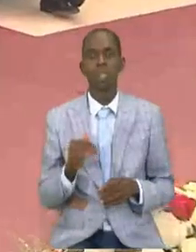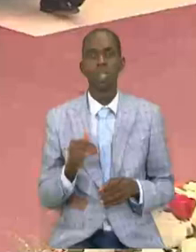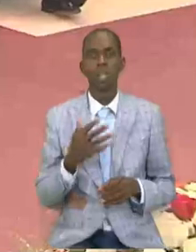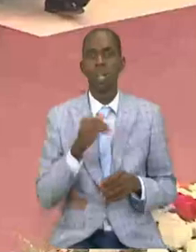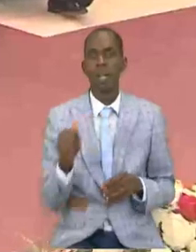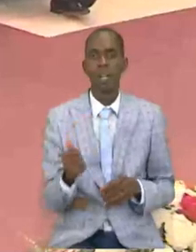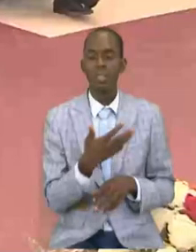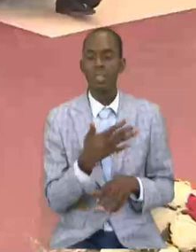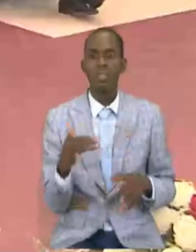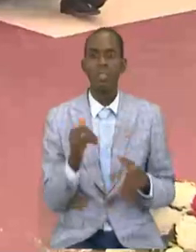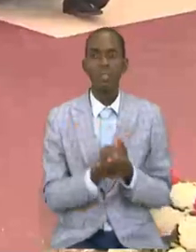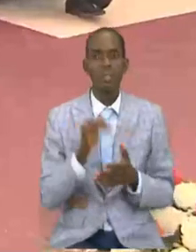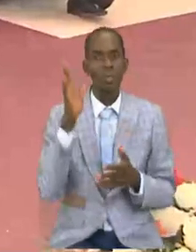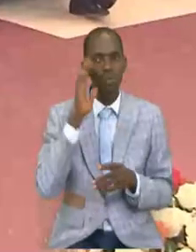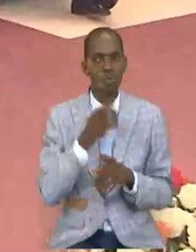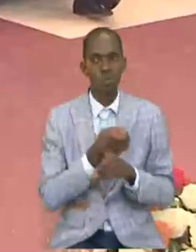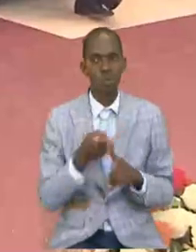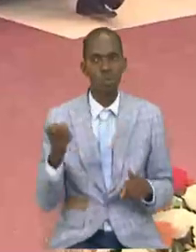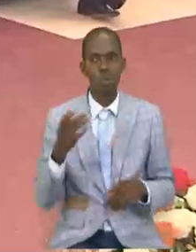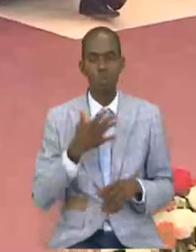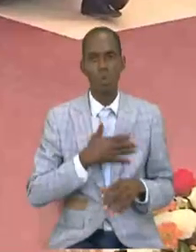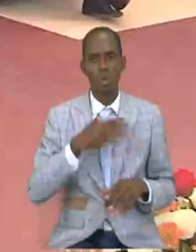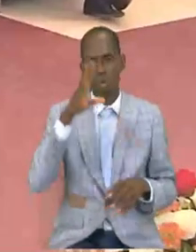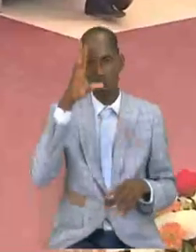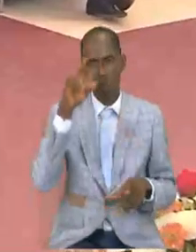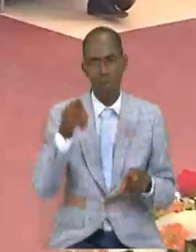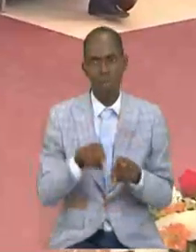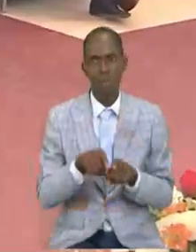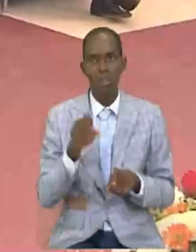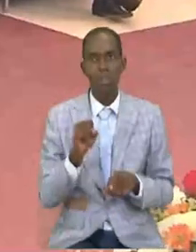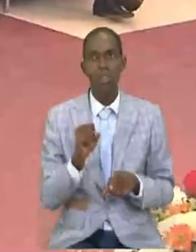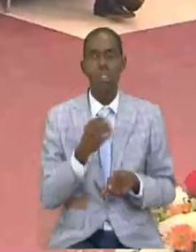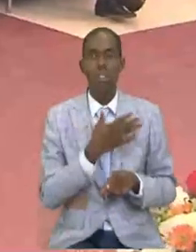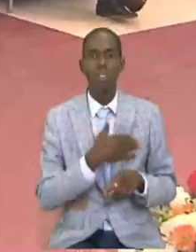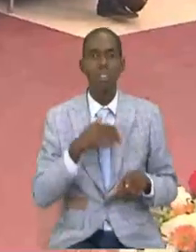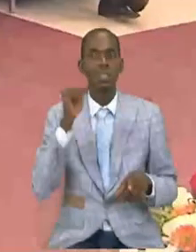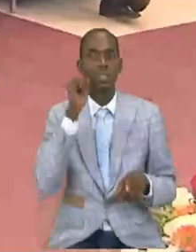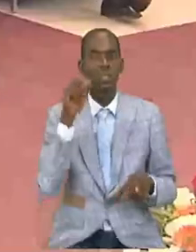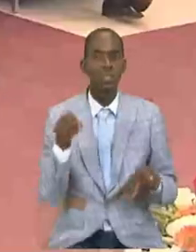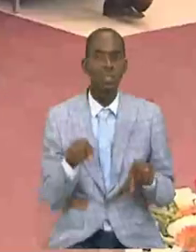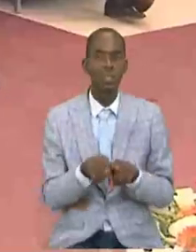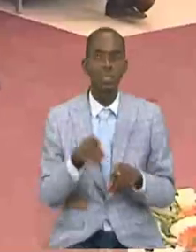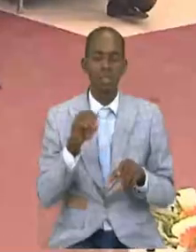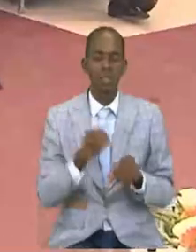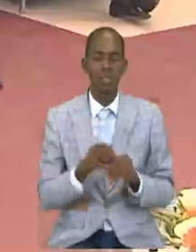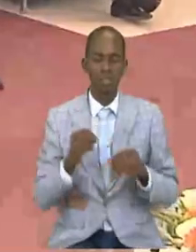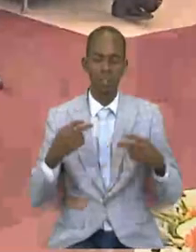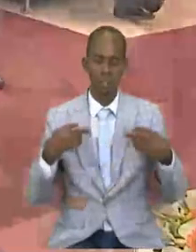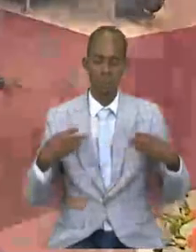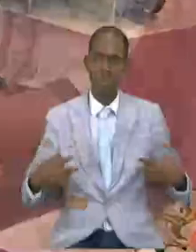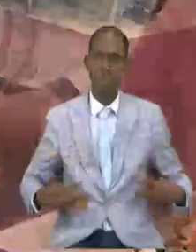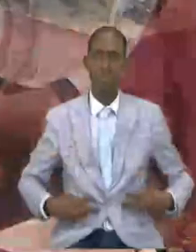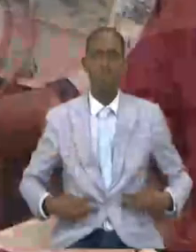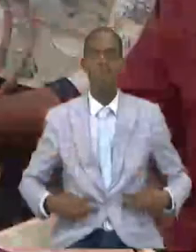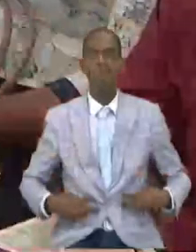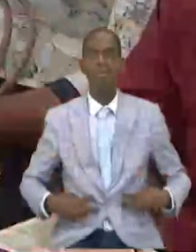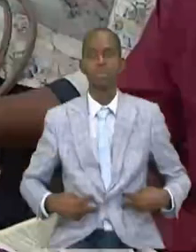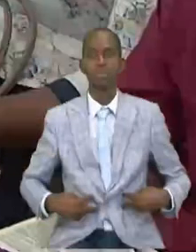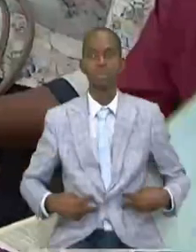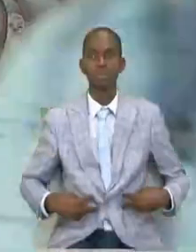émotionnellement. Répétez cela. Je ne ferai rien qui nuise à mes frères et